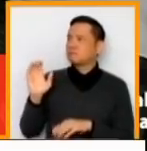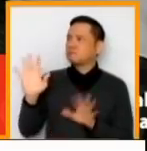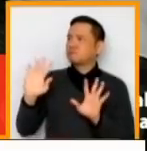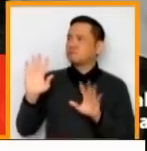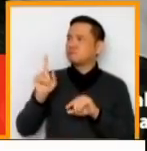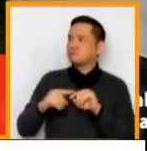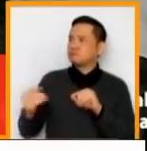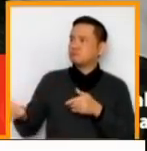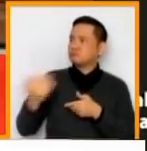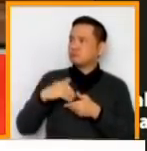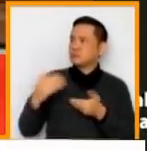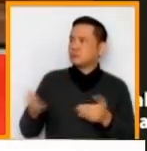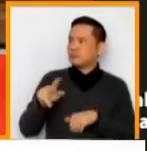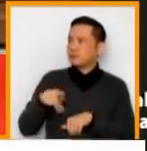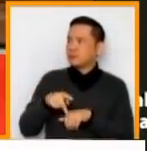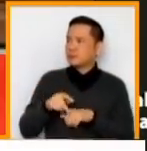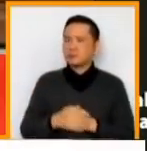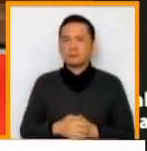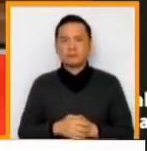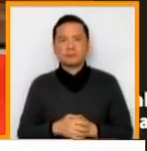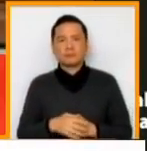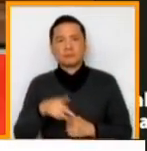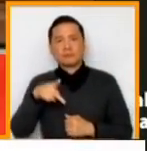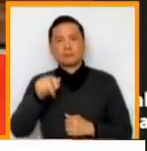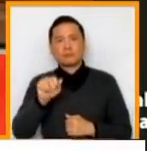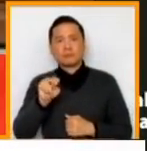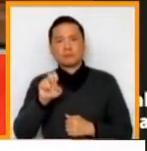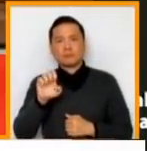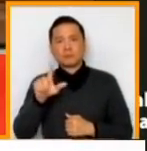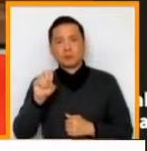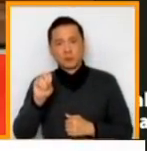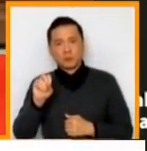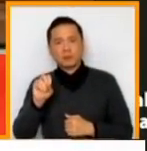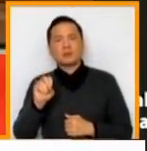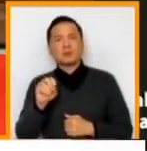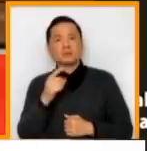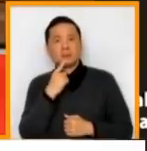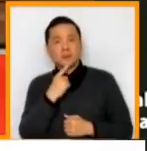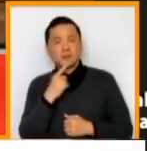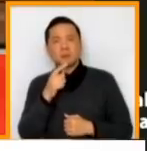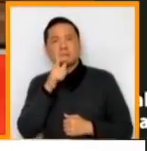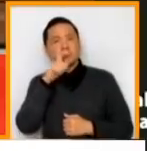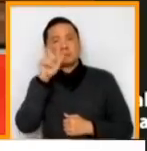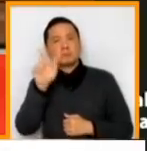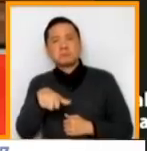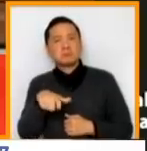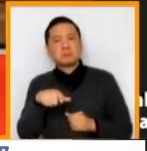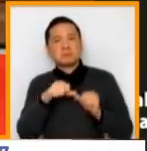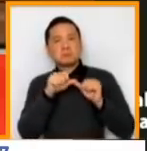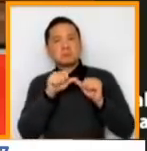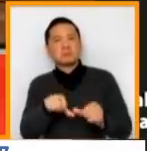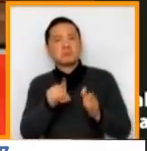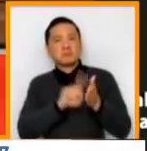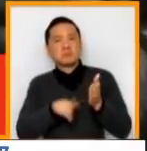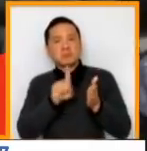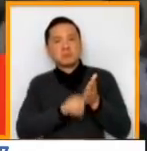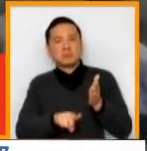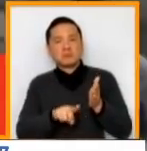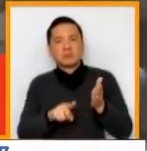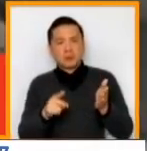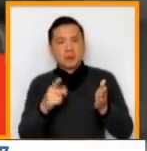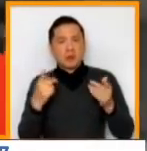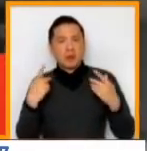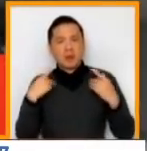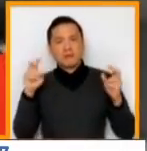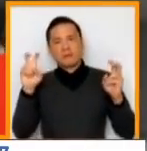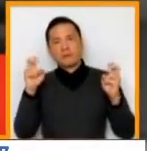Dahil dyan, sinabi ni Secretary Panelo na hindi na raw kailangan pantalakayin ng investigasyon. Bukod sa mga umano'y pagpatay sa war on drugs,